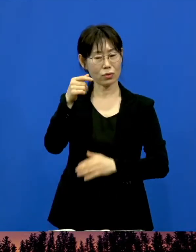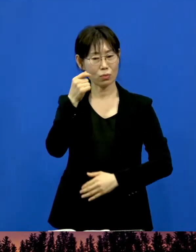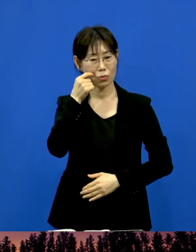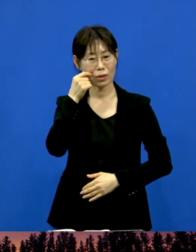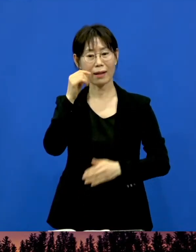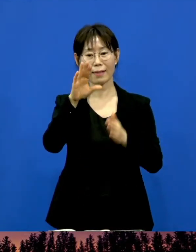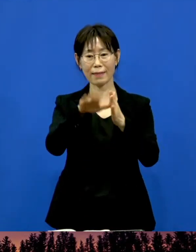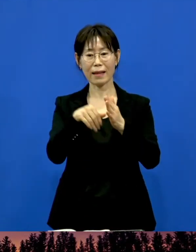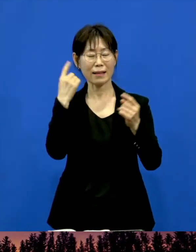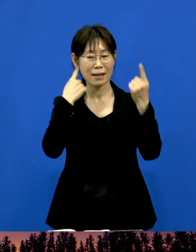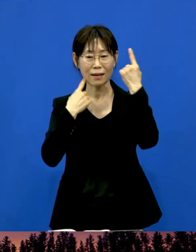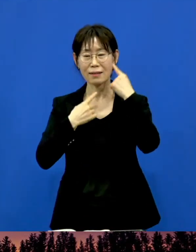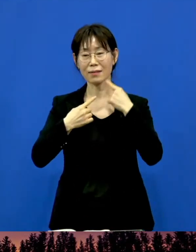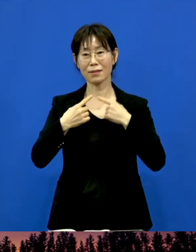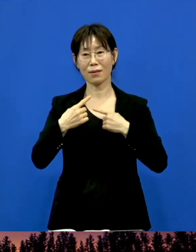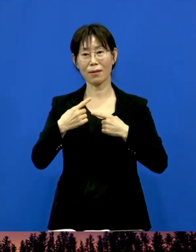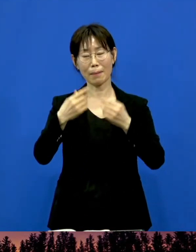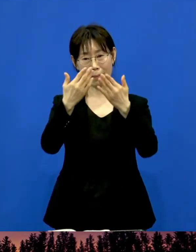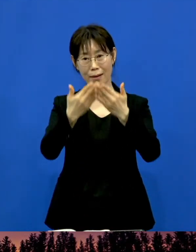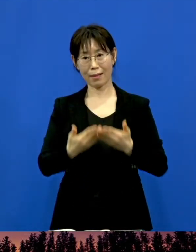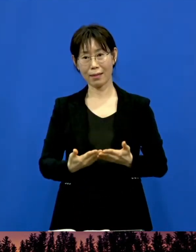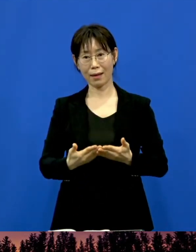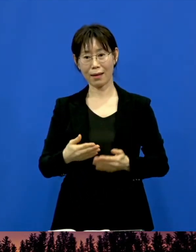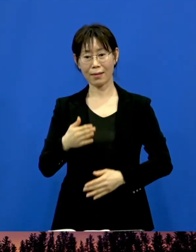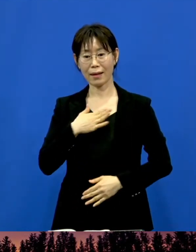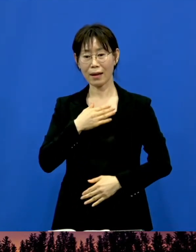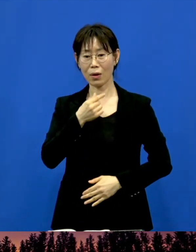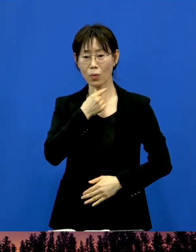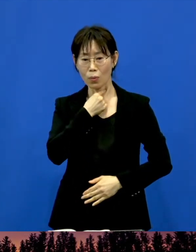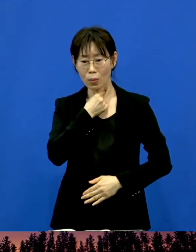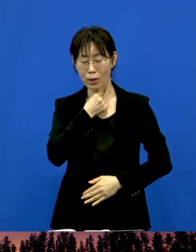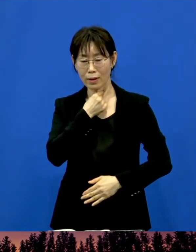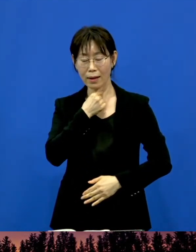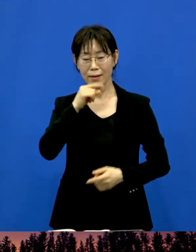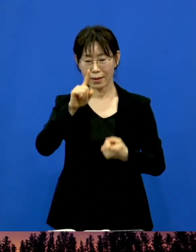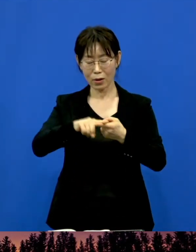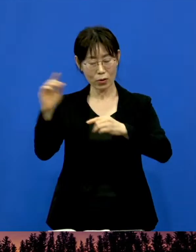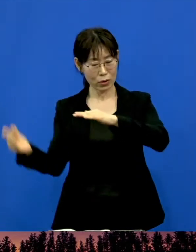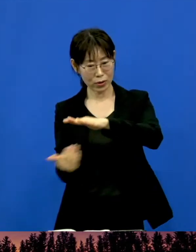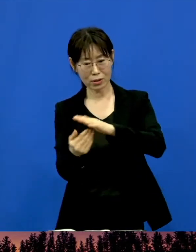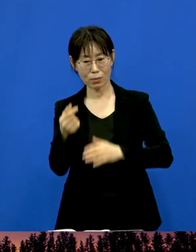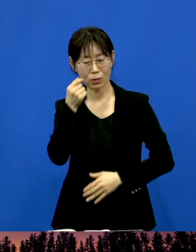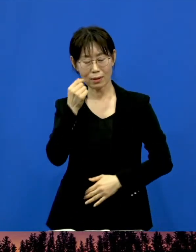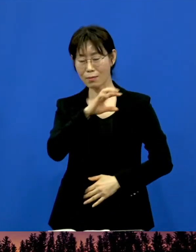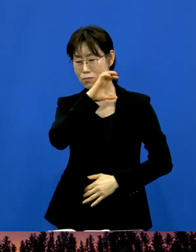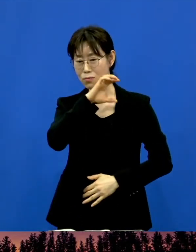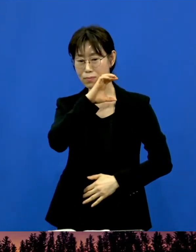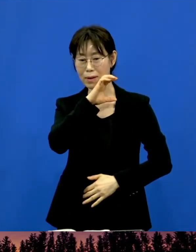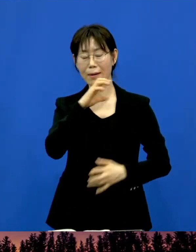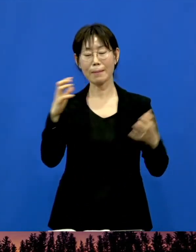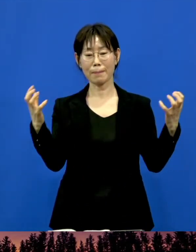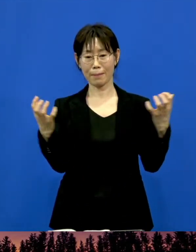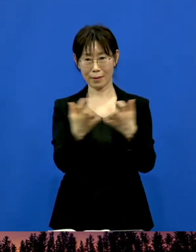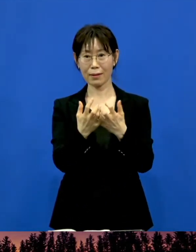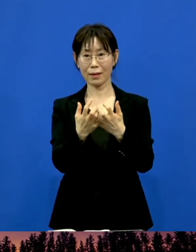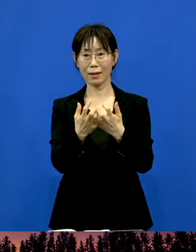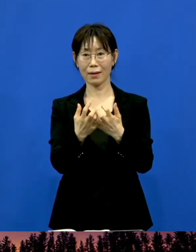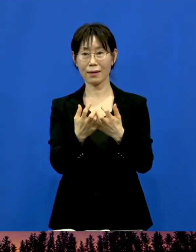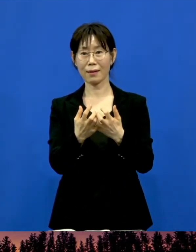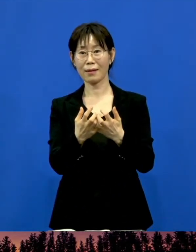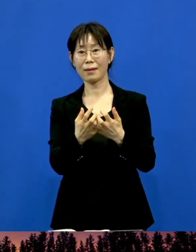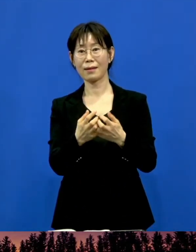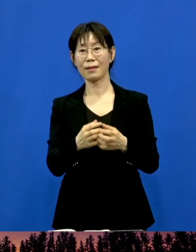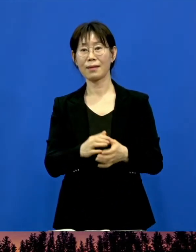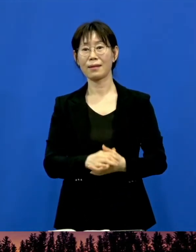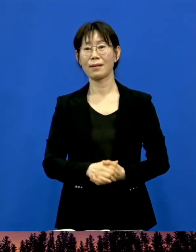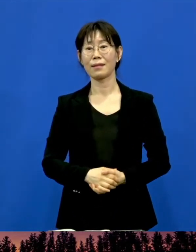내가 원하는 대로 돌아가지 않을 때 욕구 불만에 빠져요. 그래서 비정상적인 방식으로 채우려고 하다가 절망을